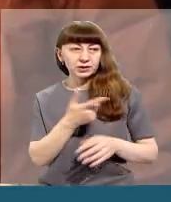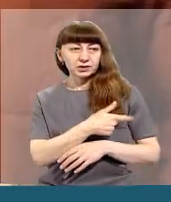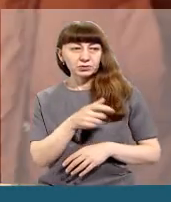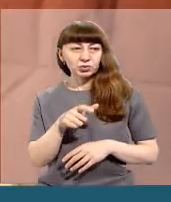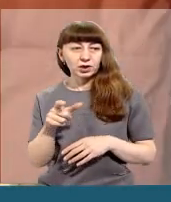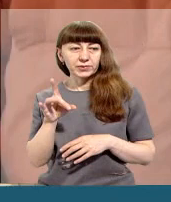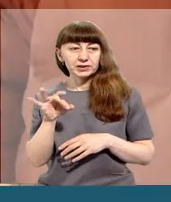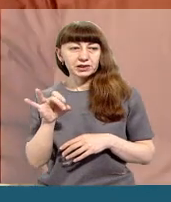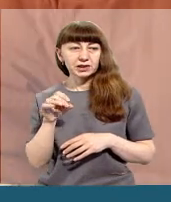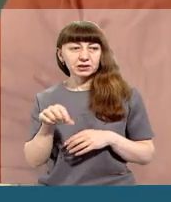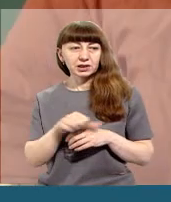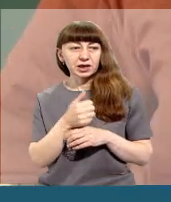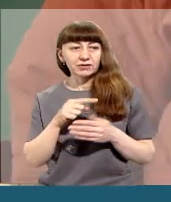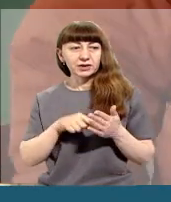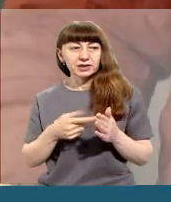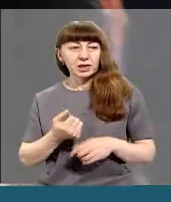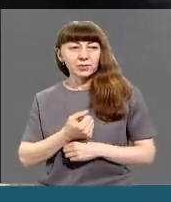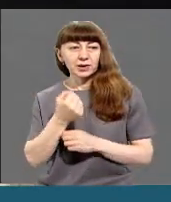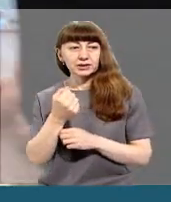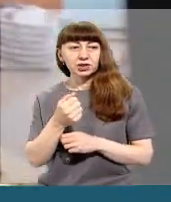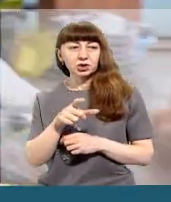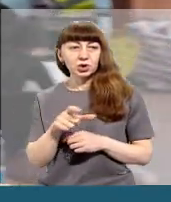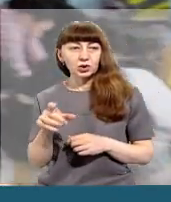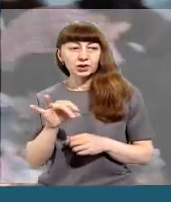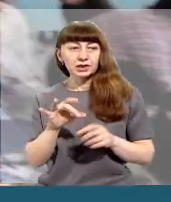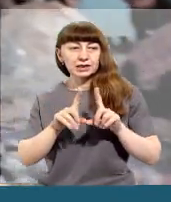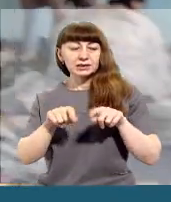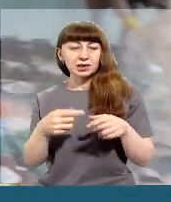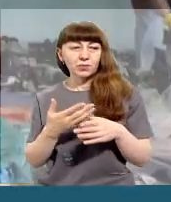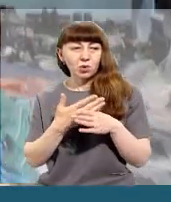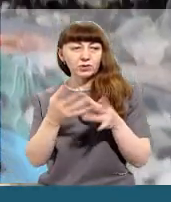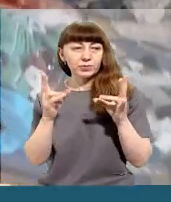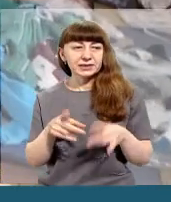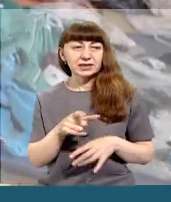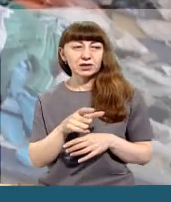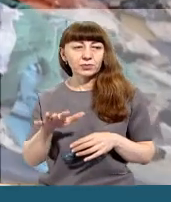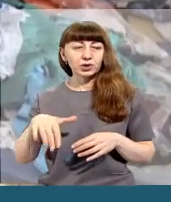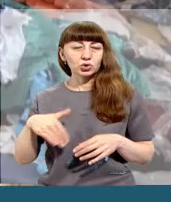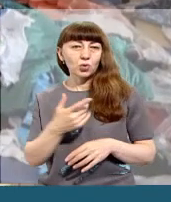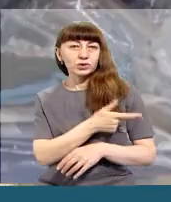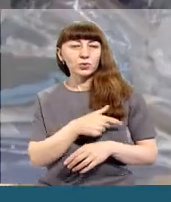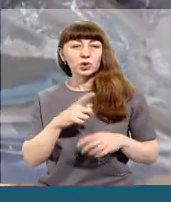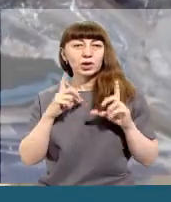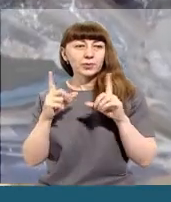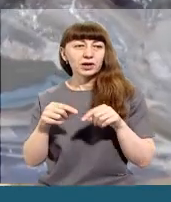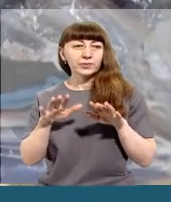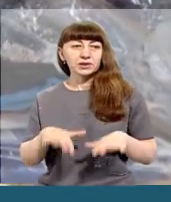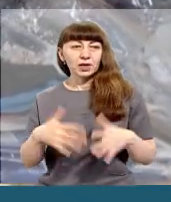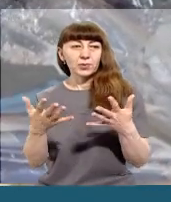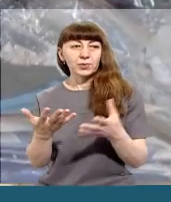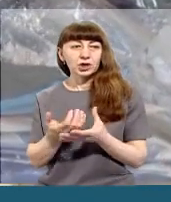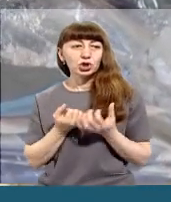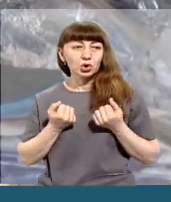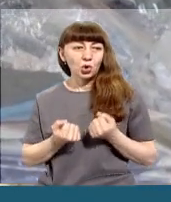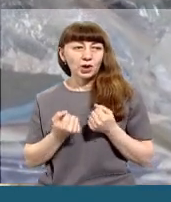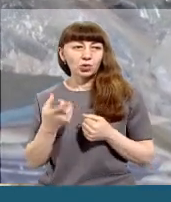депутатами маслихата. Главная цель – поддержка населения и оказание помощи пострадавшим. Далее депутат отправился в пункт приема гуманитарной